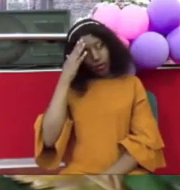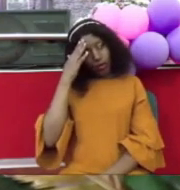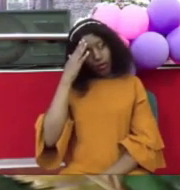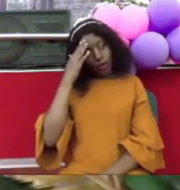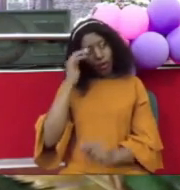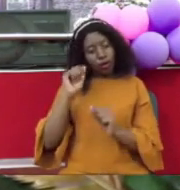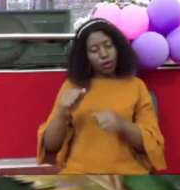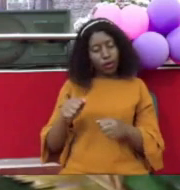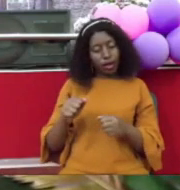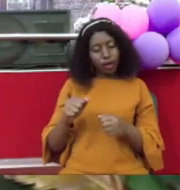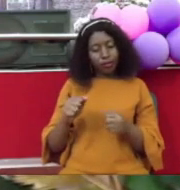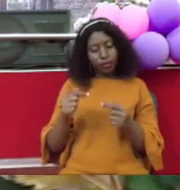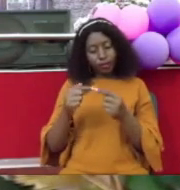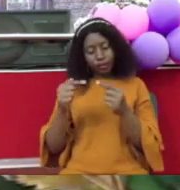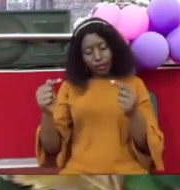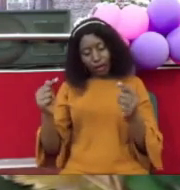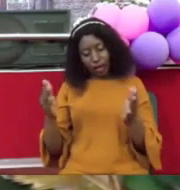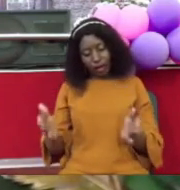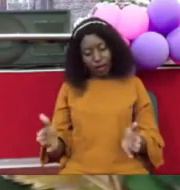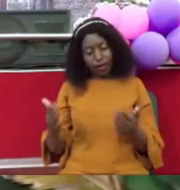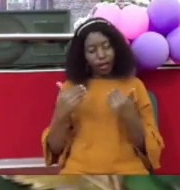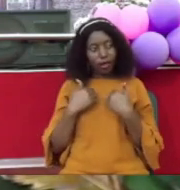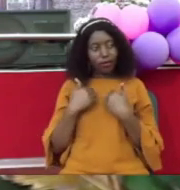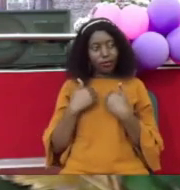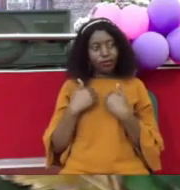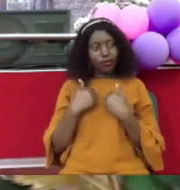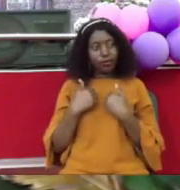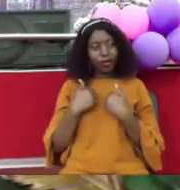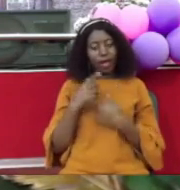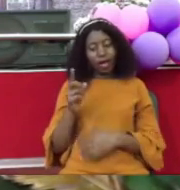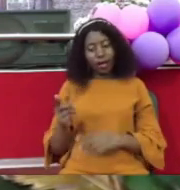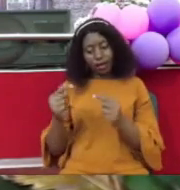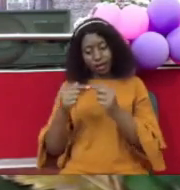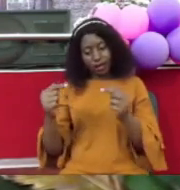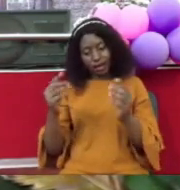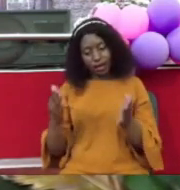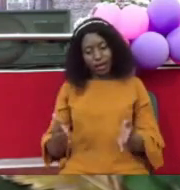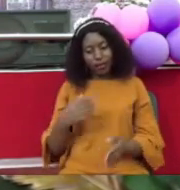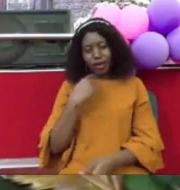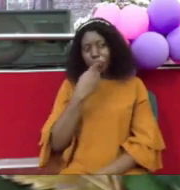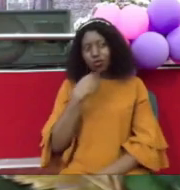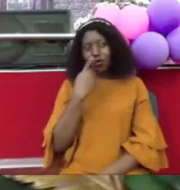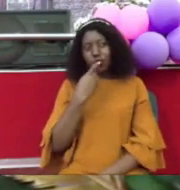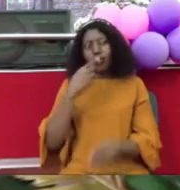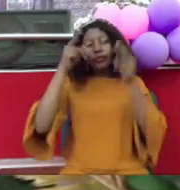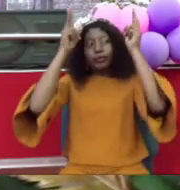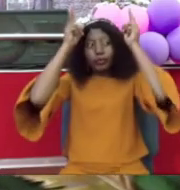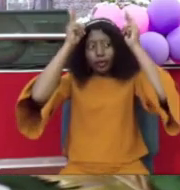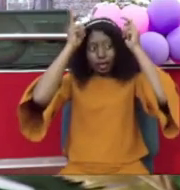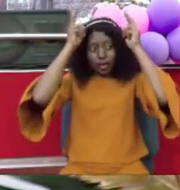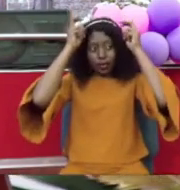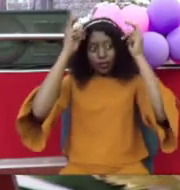enemy. Wakati unaweza kuzitambua, unajua uko na adui. And this enemy is the devil. Na huyu adui ni